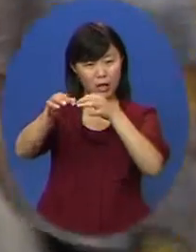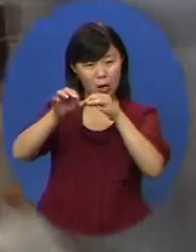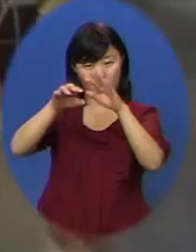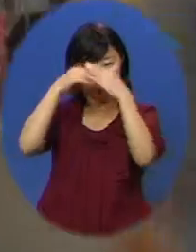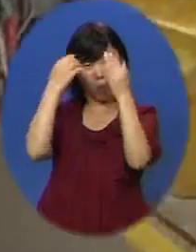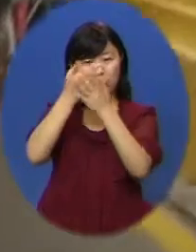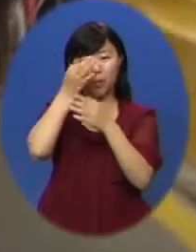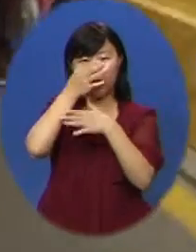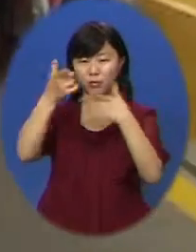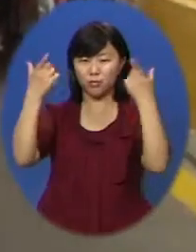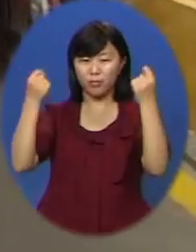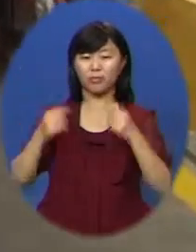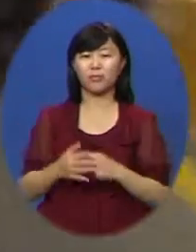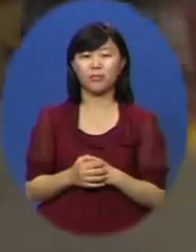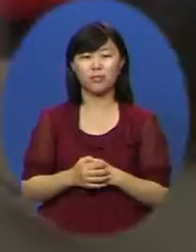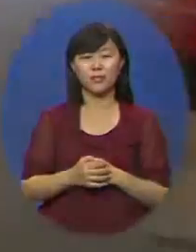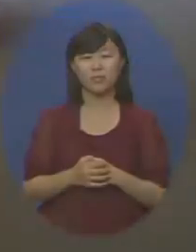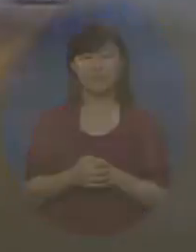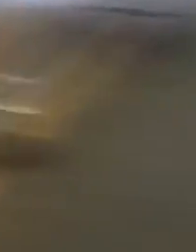있었다.